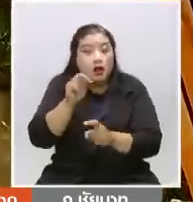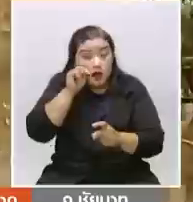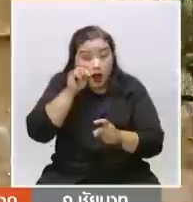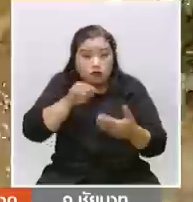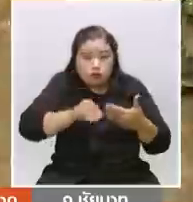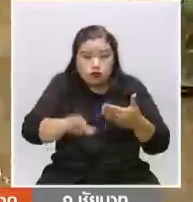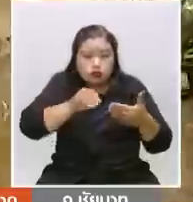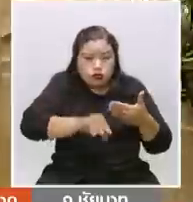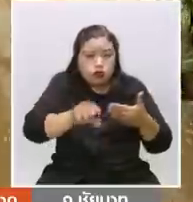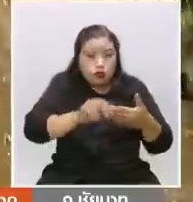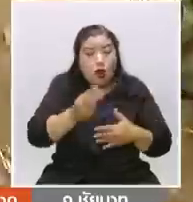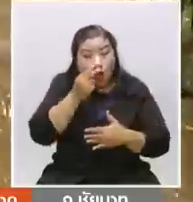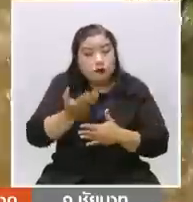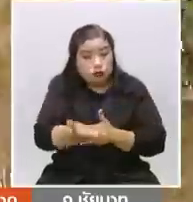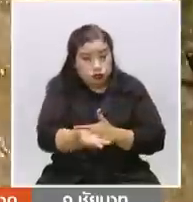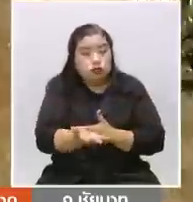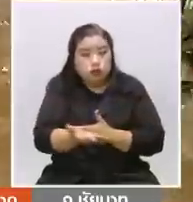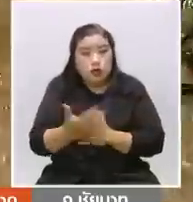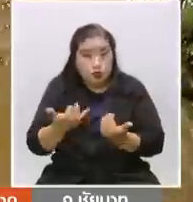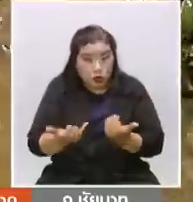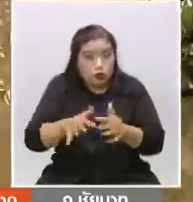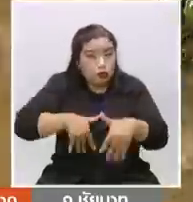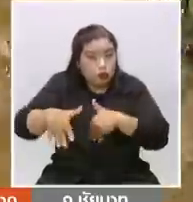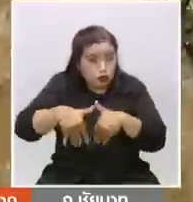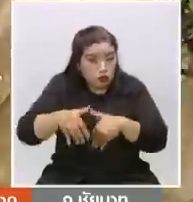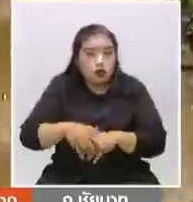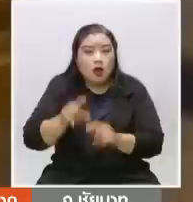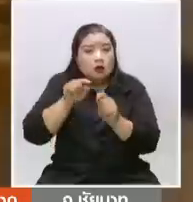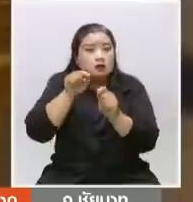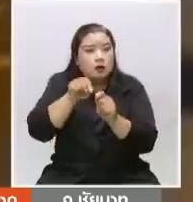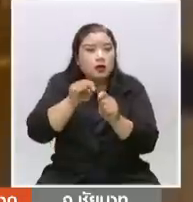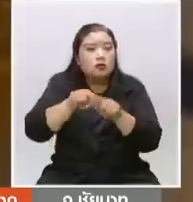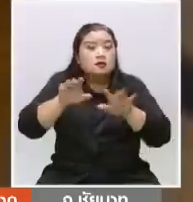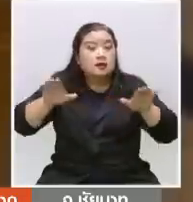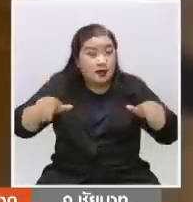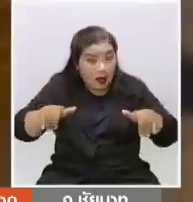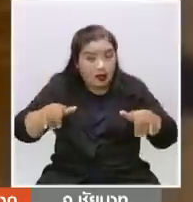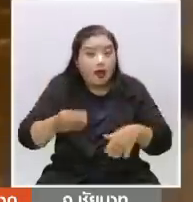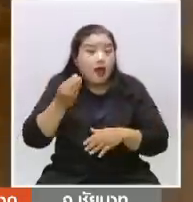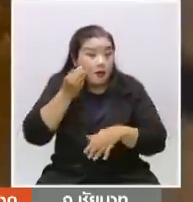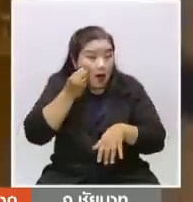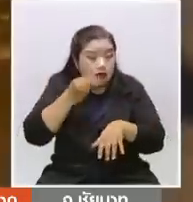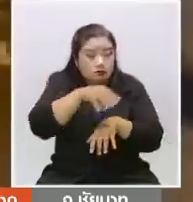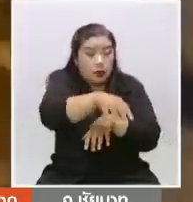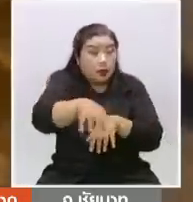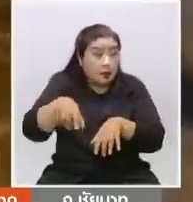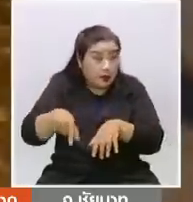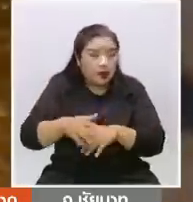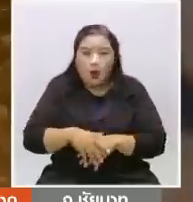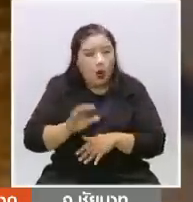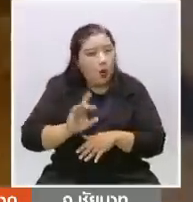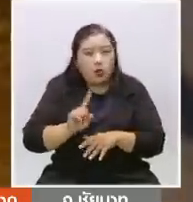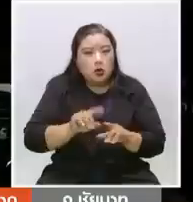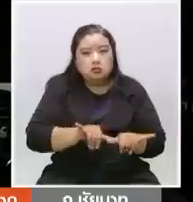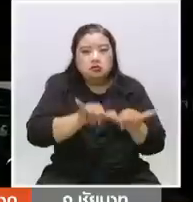ายน้ำที่เพิ่มขึ้นของเขื่อนเจ้าพระยานะคะส่งผลให้ประชาชนชาวชัยนาทที่อยู่ท้ายเขื่อนค่ะต้องมีการอพยพขึ้นมาอา